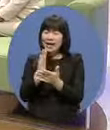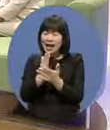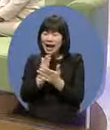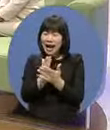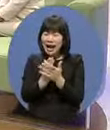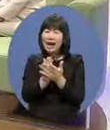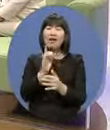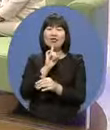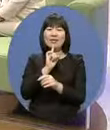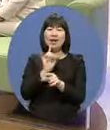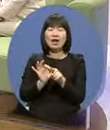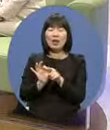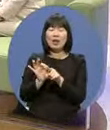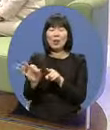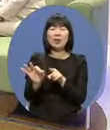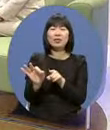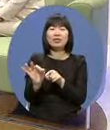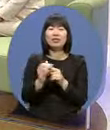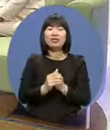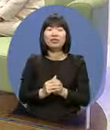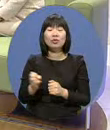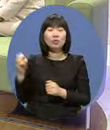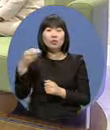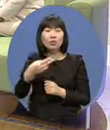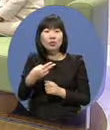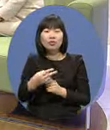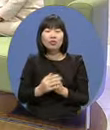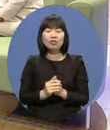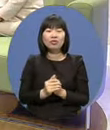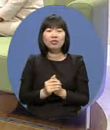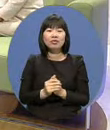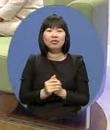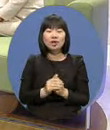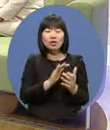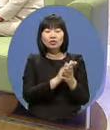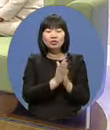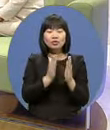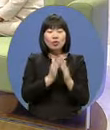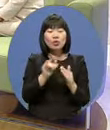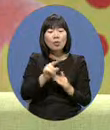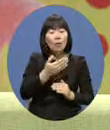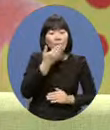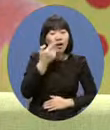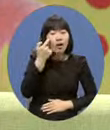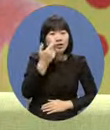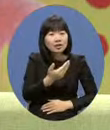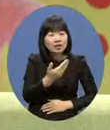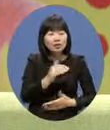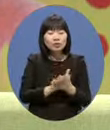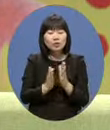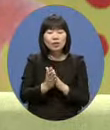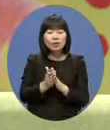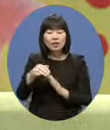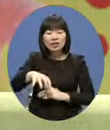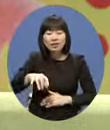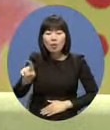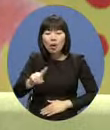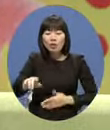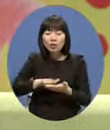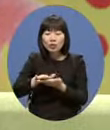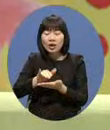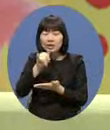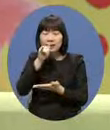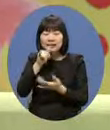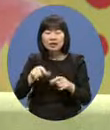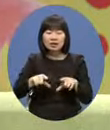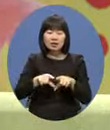왜 그래 이러는 잔소리 그리고 뭐 아 뭐 유치원에서 뭐 먹었니 유치원에서 뭐 하고 놀았니 이런 아주